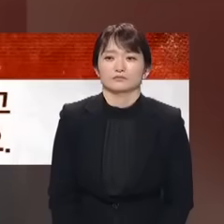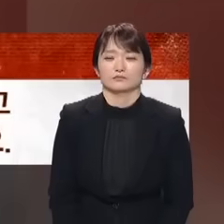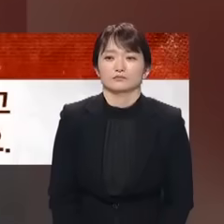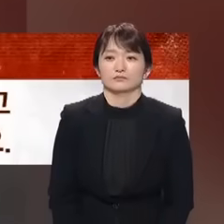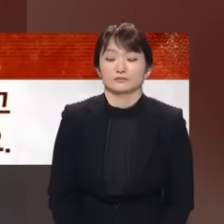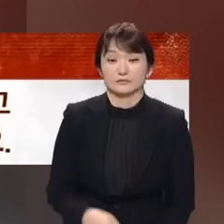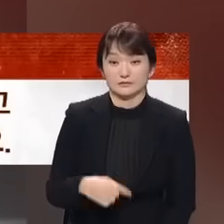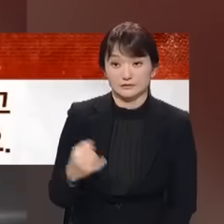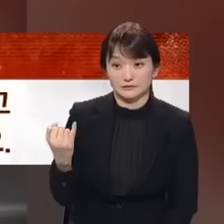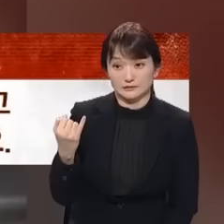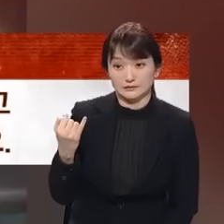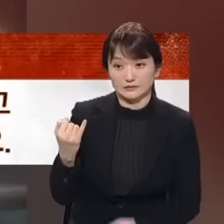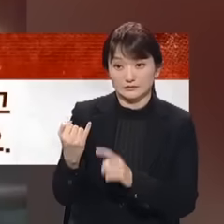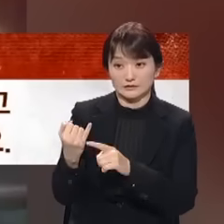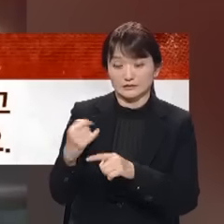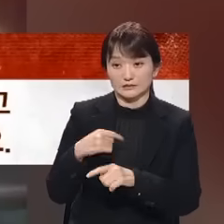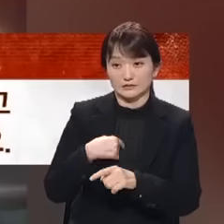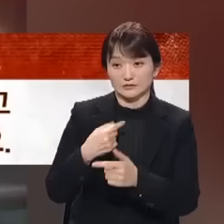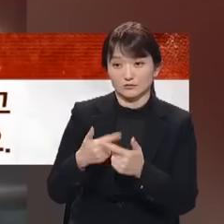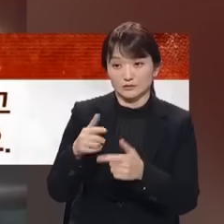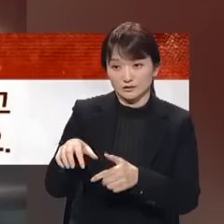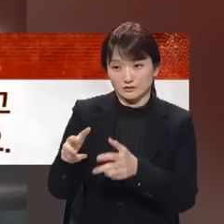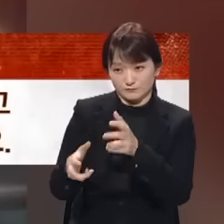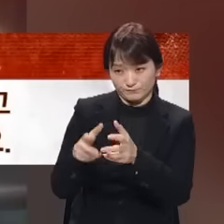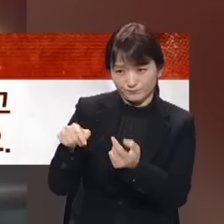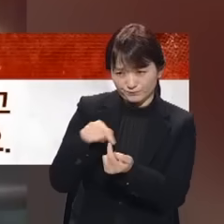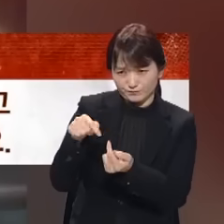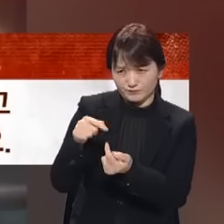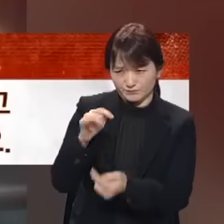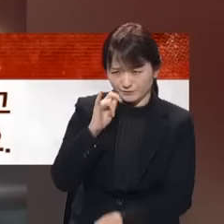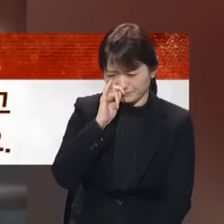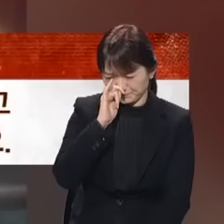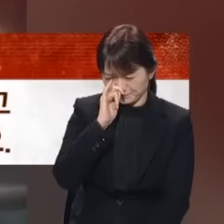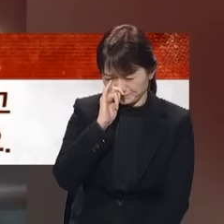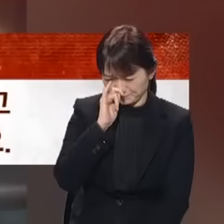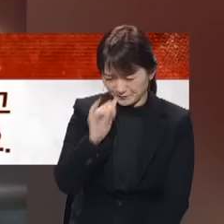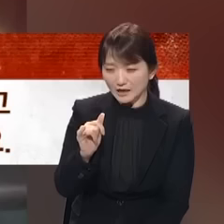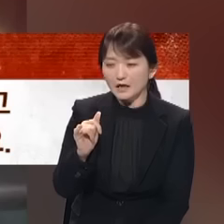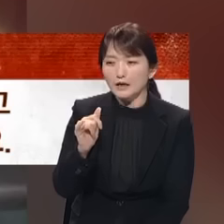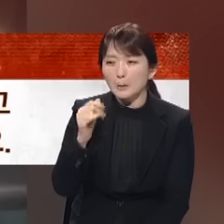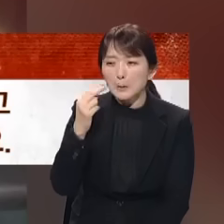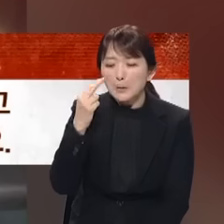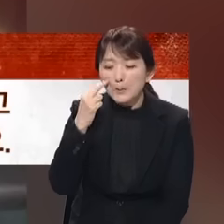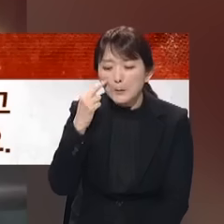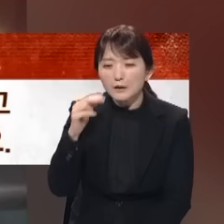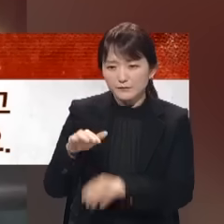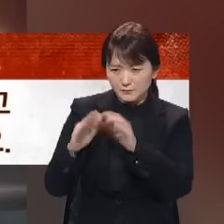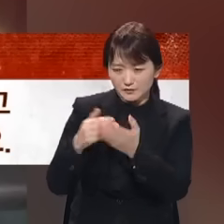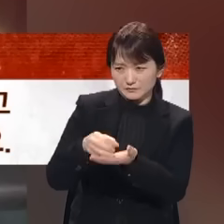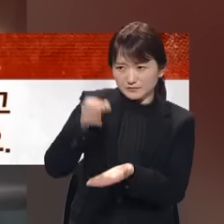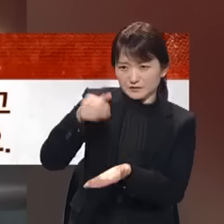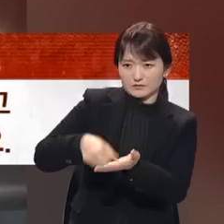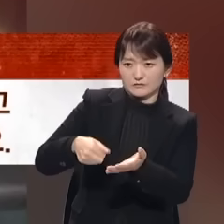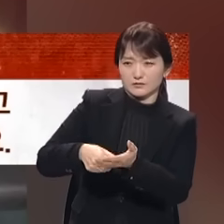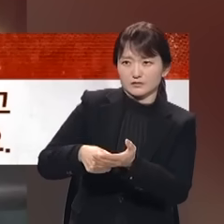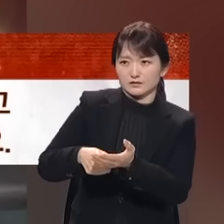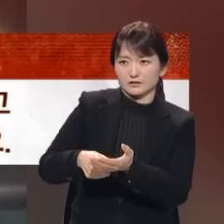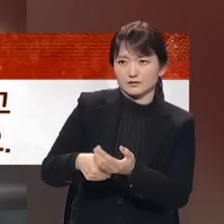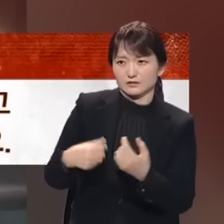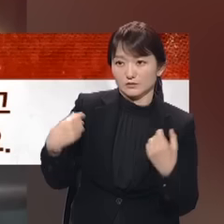자기가 부산에서 사업체를 운영하는 아주 갑부인 척하면서 모든 명품을 다 휘두르고